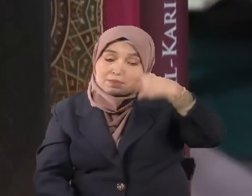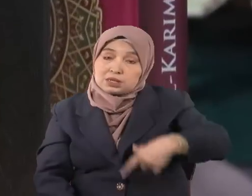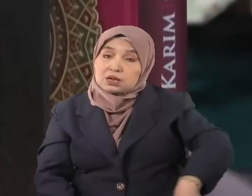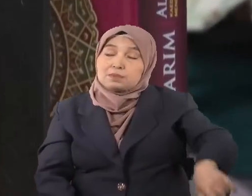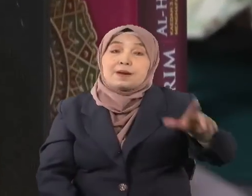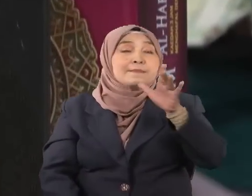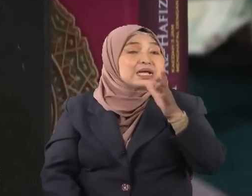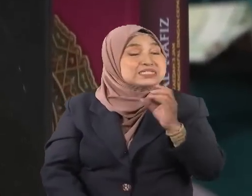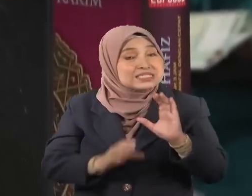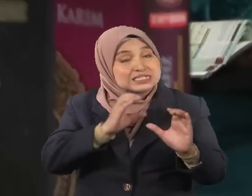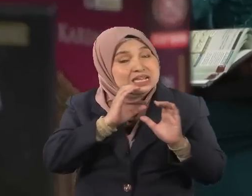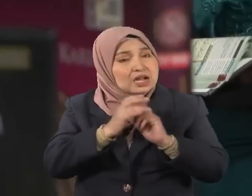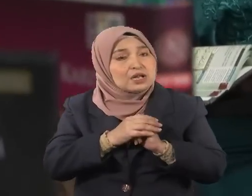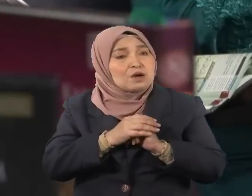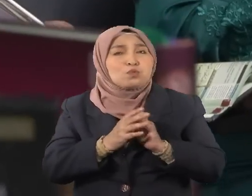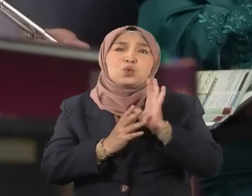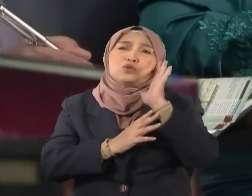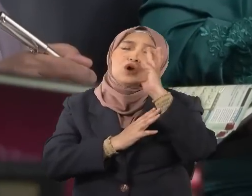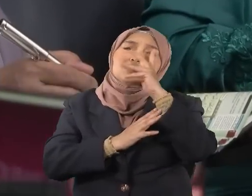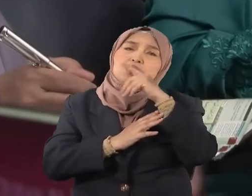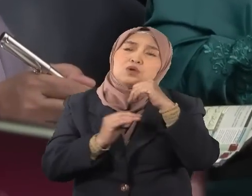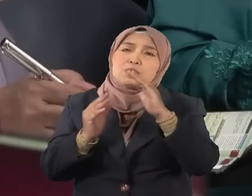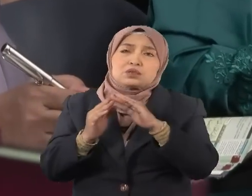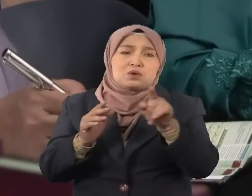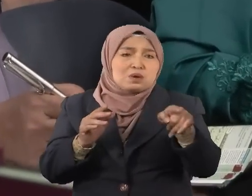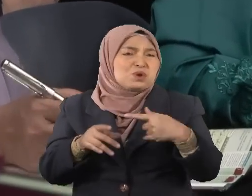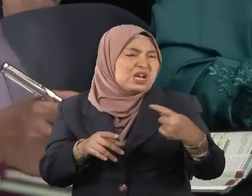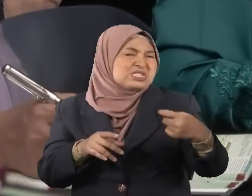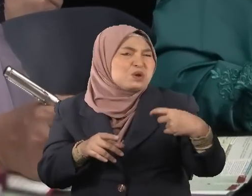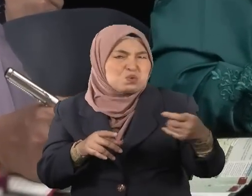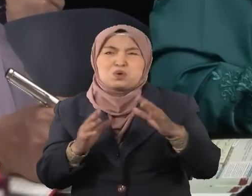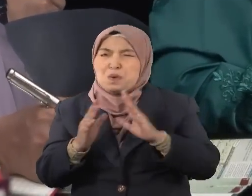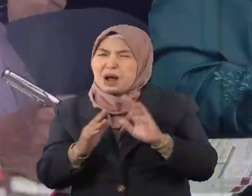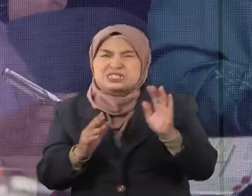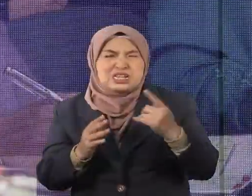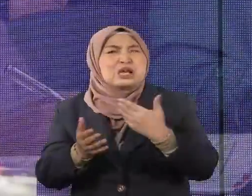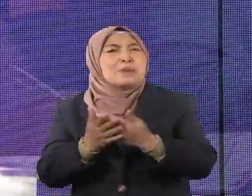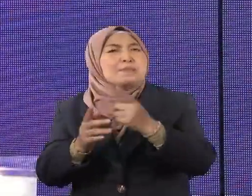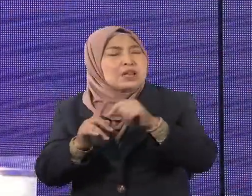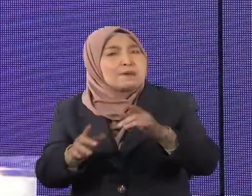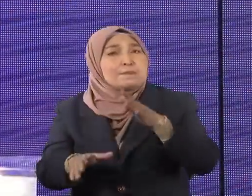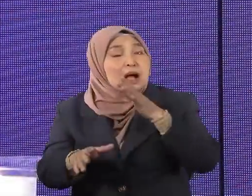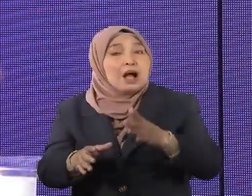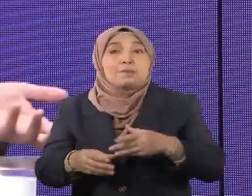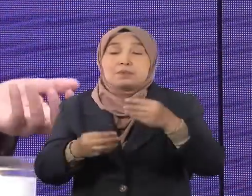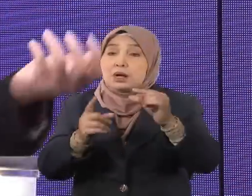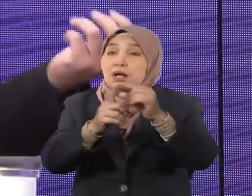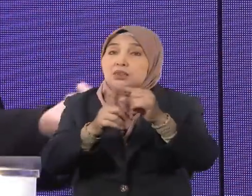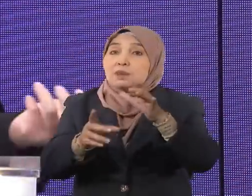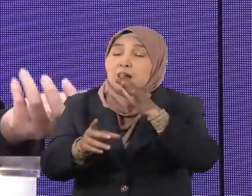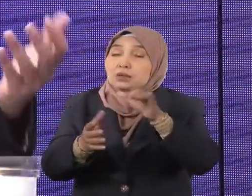mak cakap kan, cantik rumah tu kan, kamu ni takkan nak sewa rumah sampai ke bila kan. Jadi mak memberi kesan ataupun